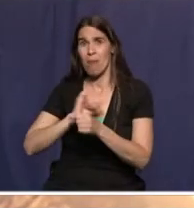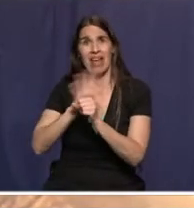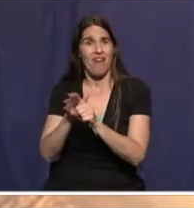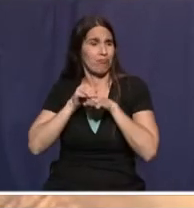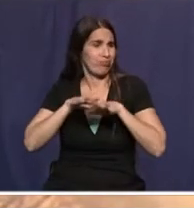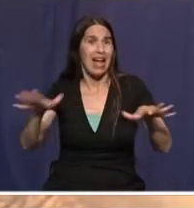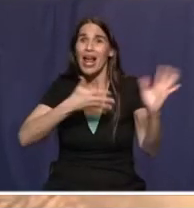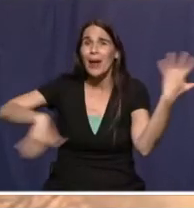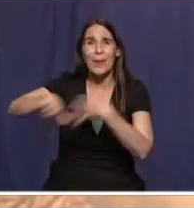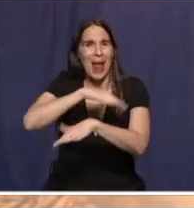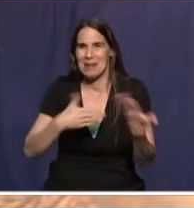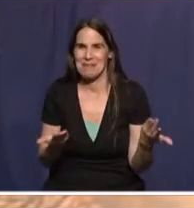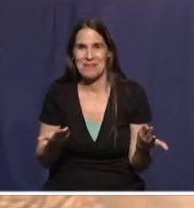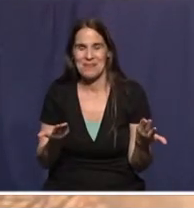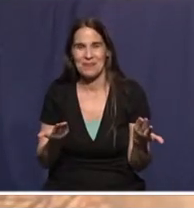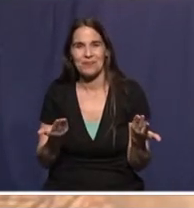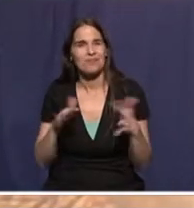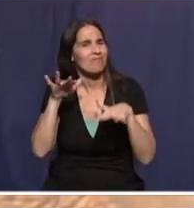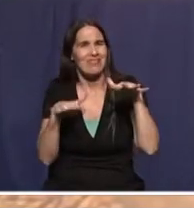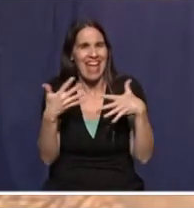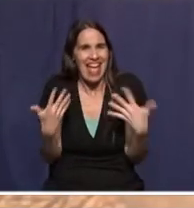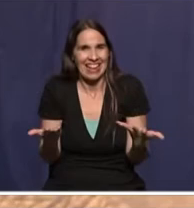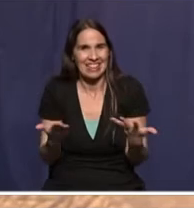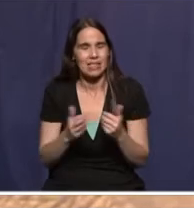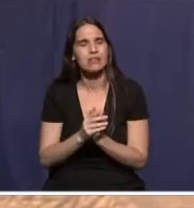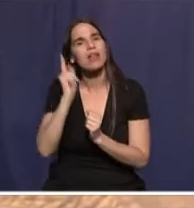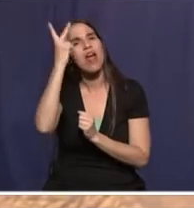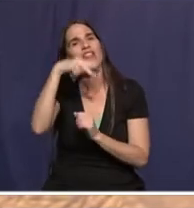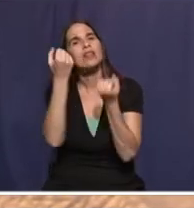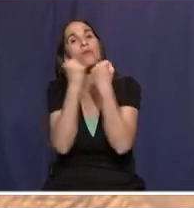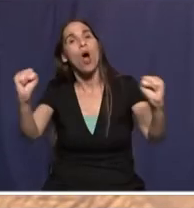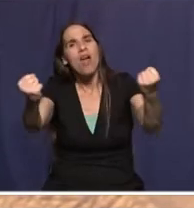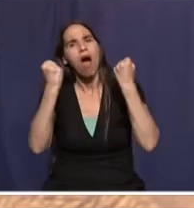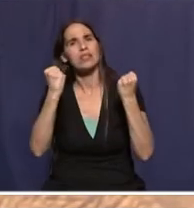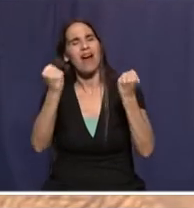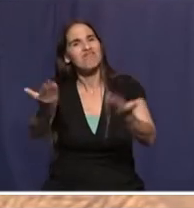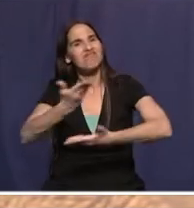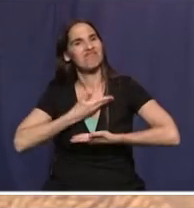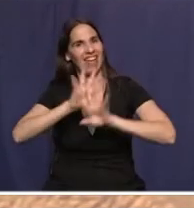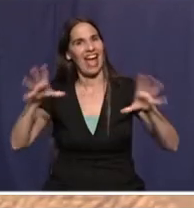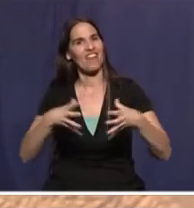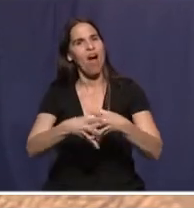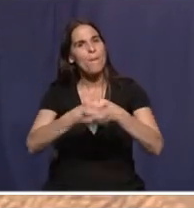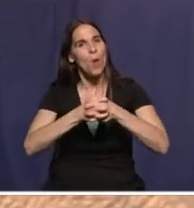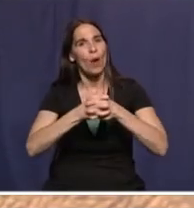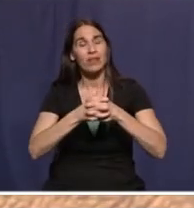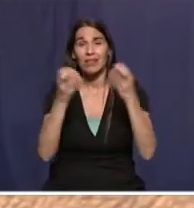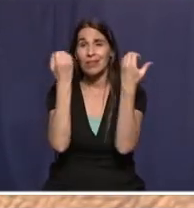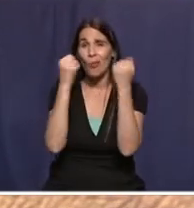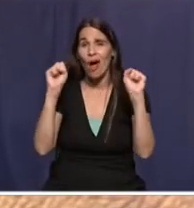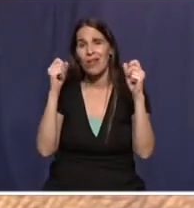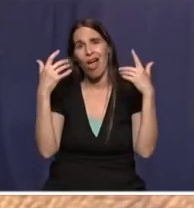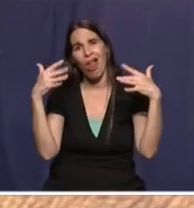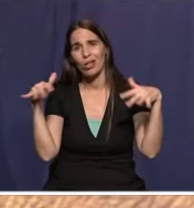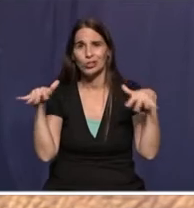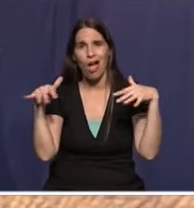בכולנו. עלינו להפנים, אחת ולתמיד, כי דמוקרטיה חזקה יוצרת חברה מאוחדת, ודמוקרטיה חלשה